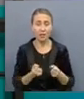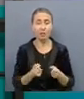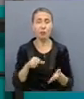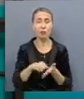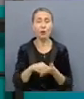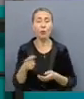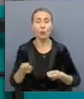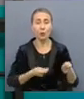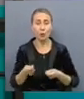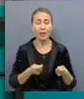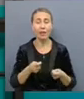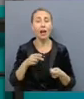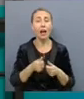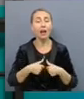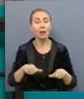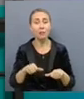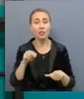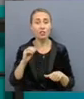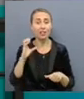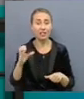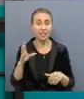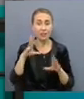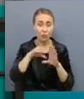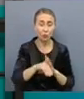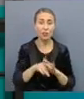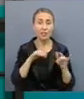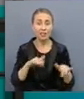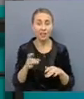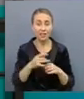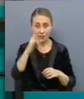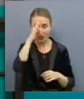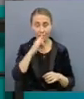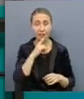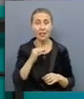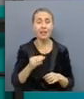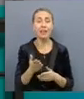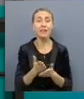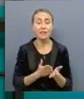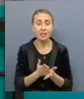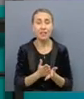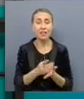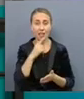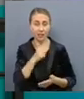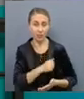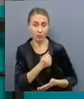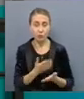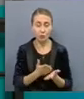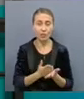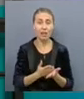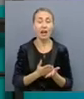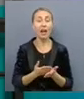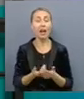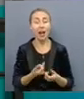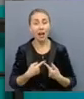руководство Комитета по чрезвычайным ситуациям Министерства внутренних дел Республики Казахстан, ветераны и военнослужащие, сотрудники отдела образования, а